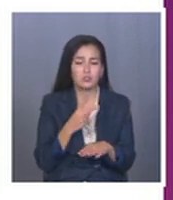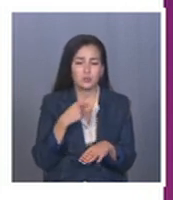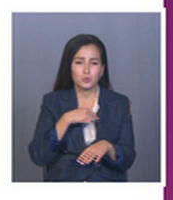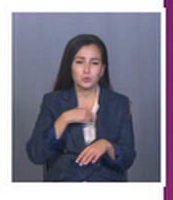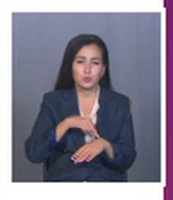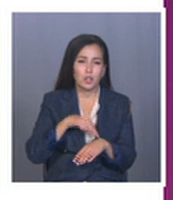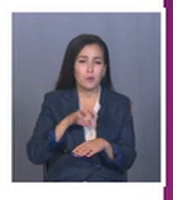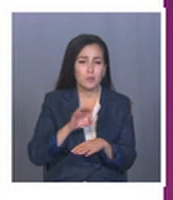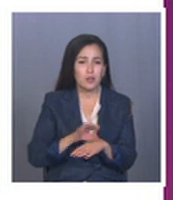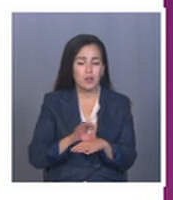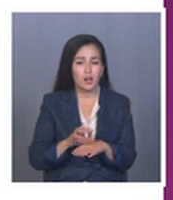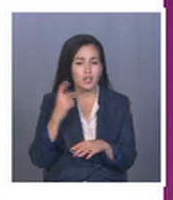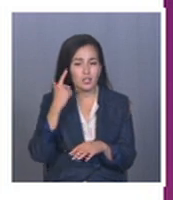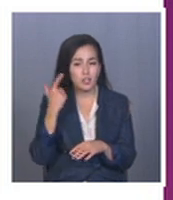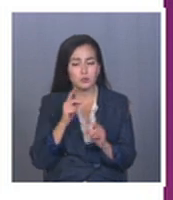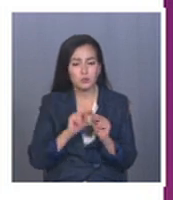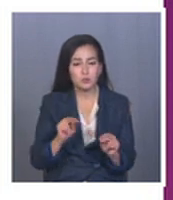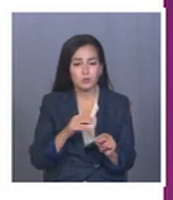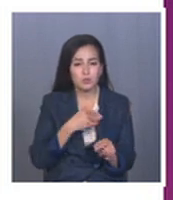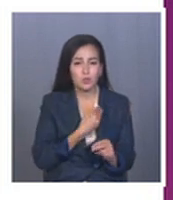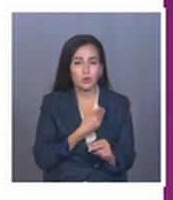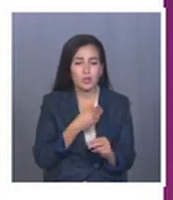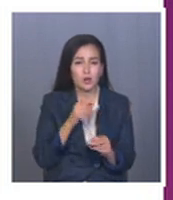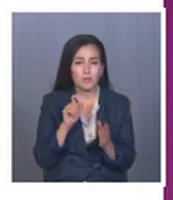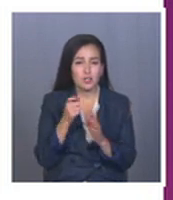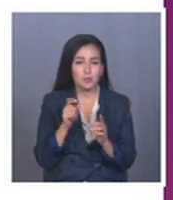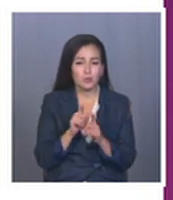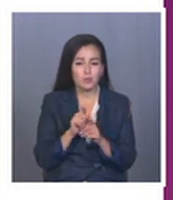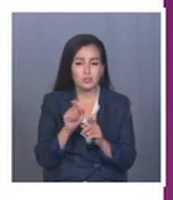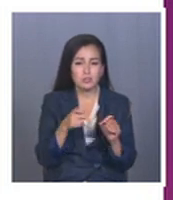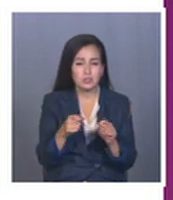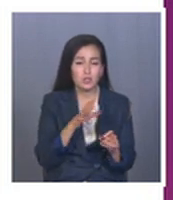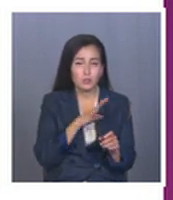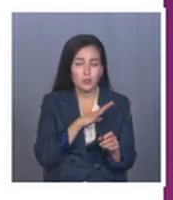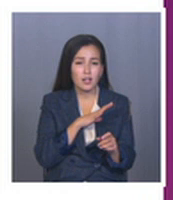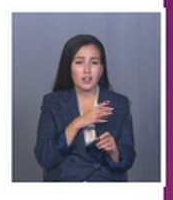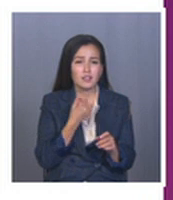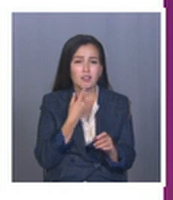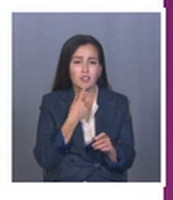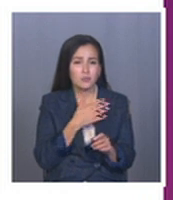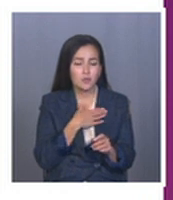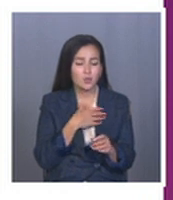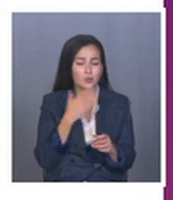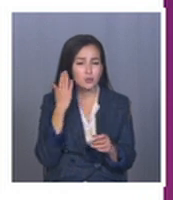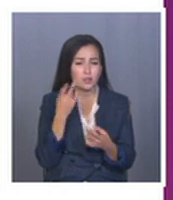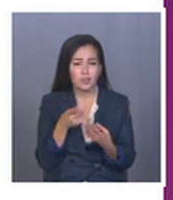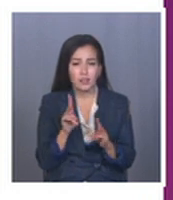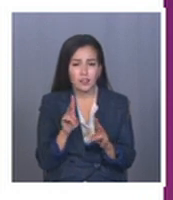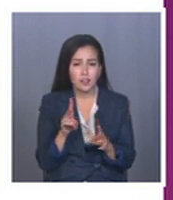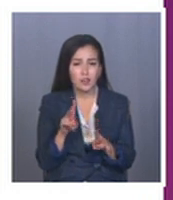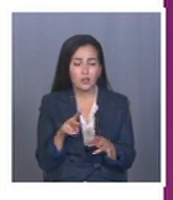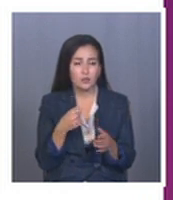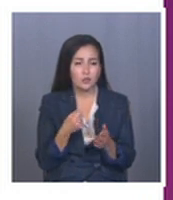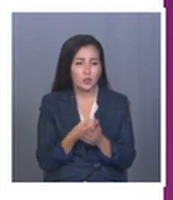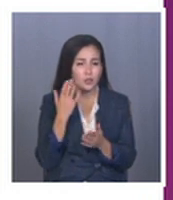боп, сары масадай ызыңдаған үлкен ақын, тілімдеп түн ұйқысын төрт бөлген талантты